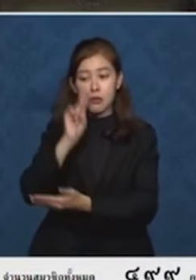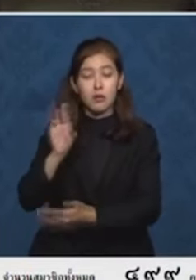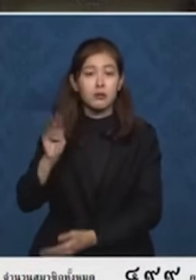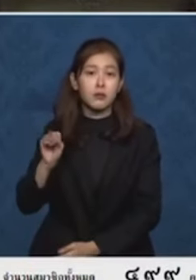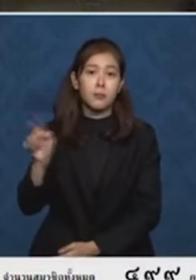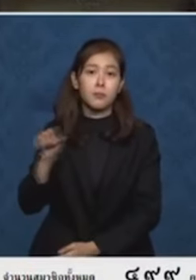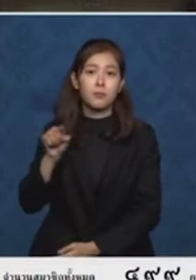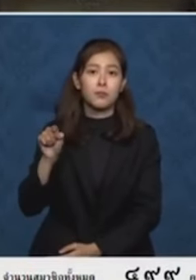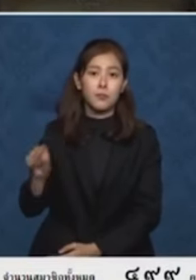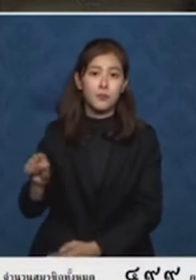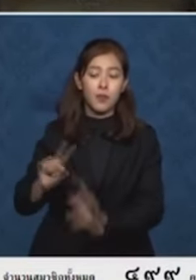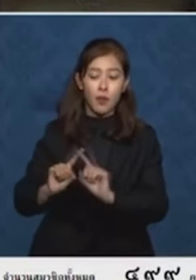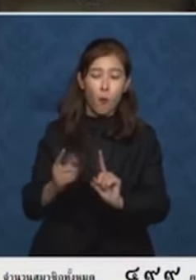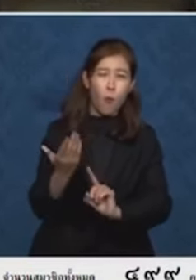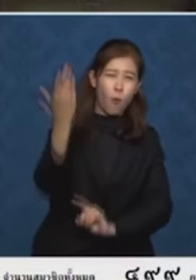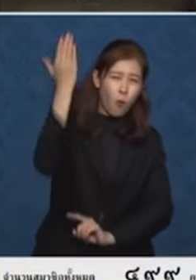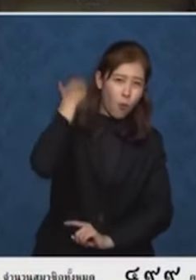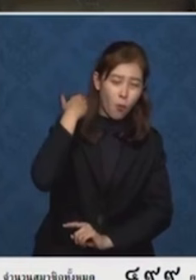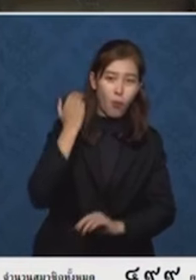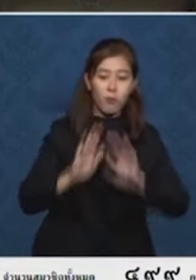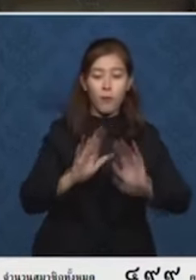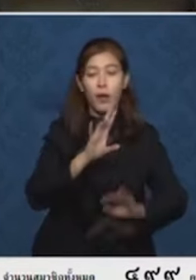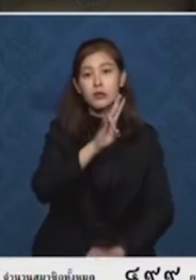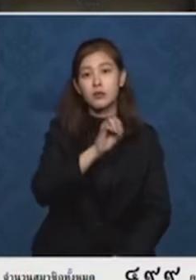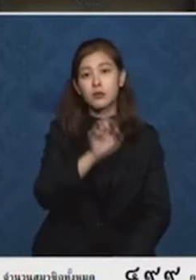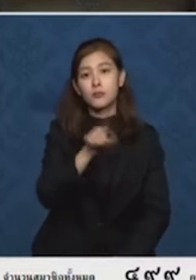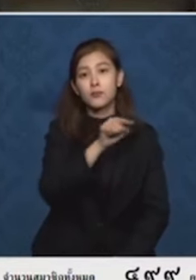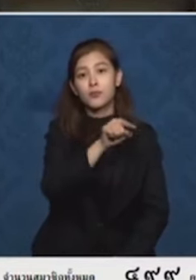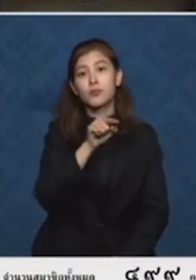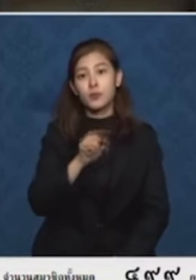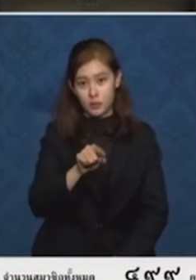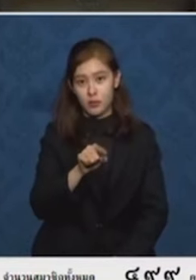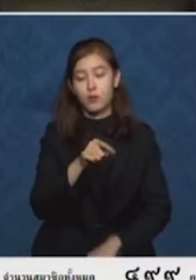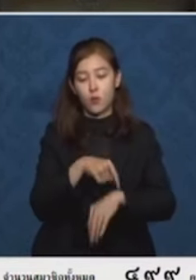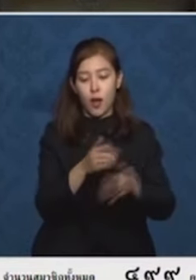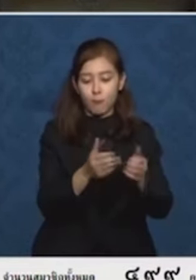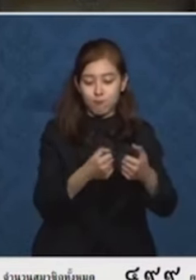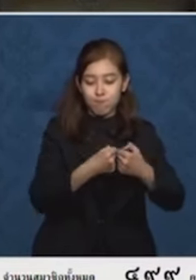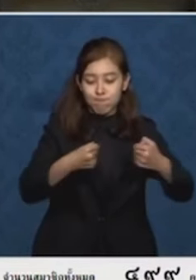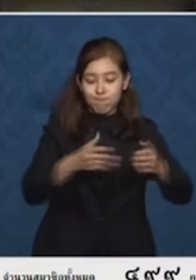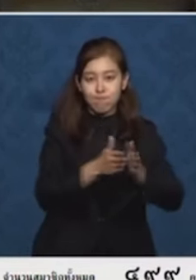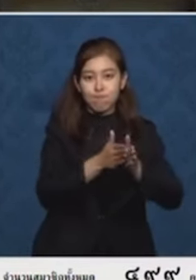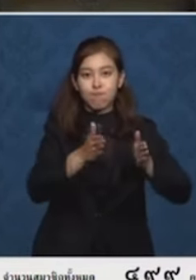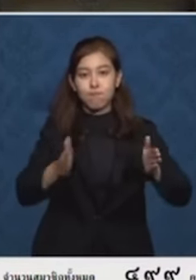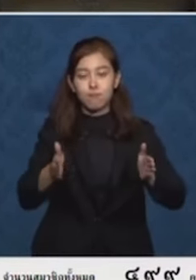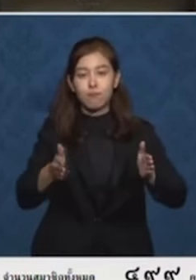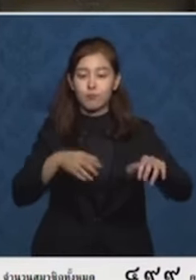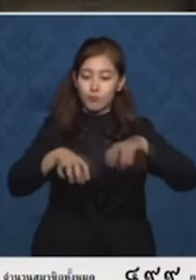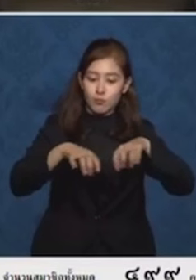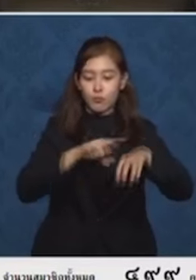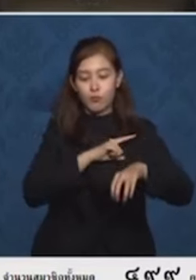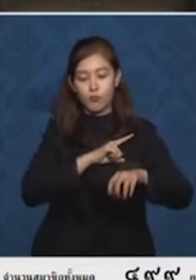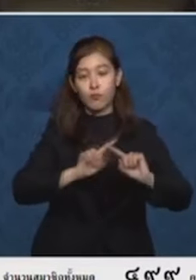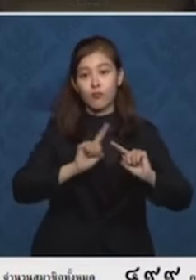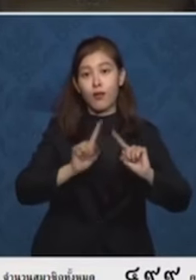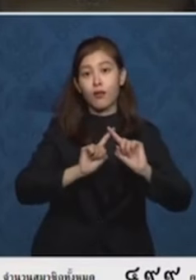ไปดูจากการกันเงินเหลอมปีประมาณ 30%เพราะฉะนั้นเวลาก็เหลือแค่ 5 เดือนประสทธิภาพก็มีแค่